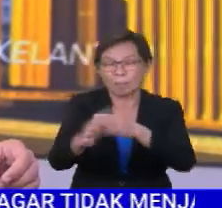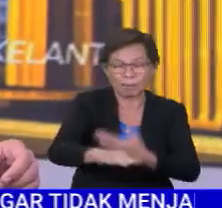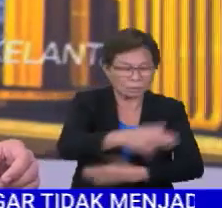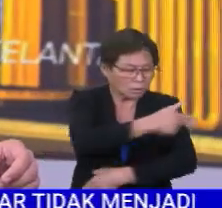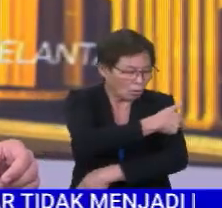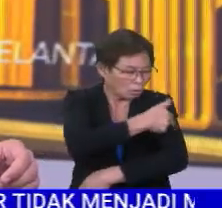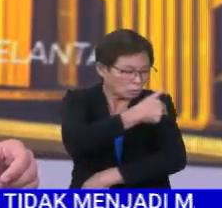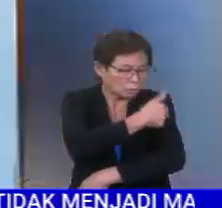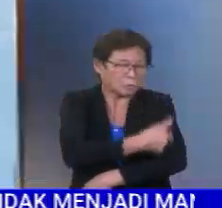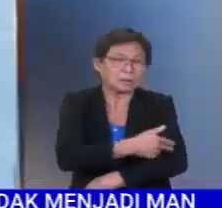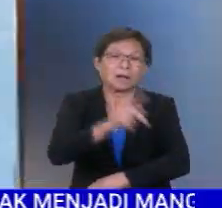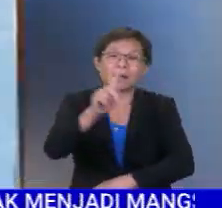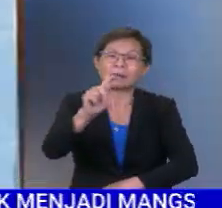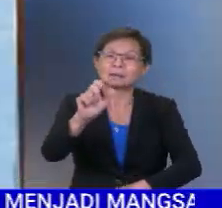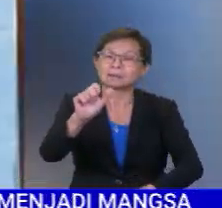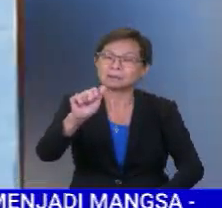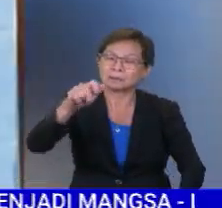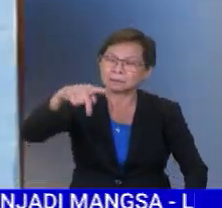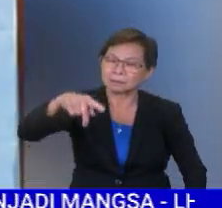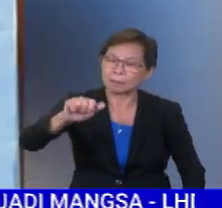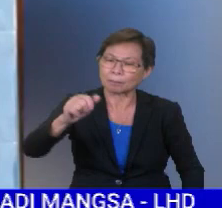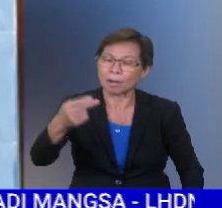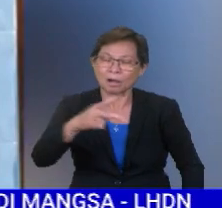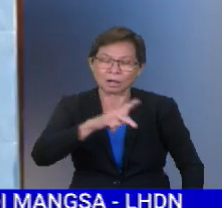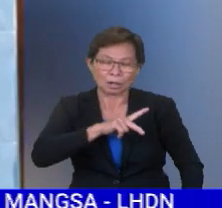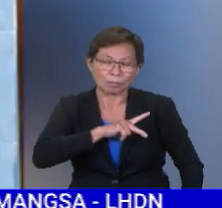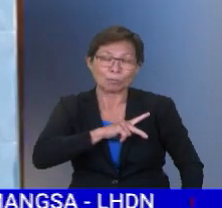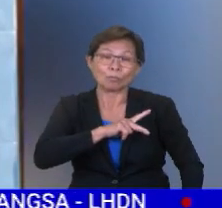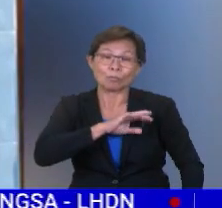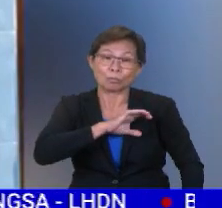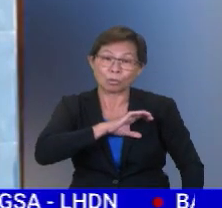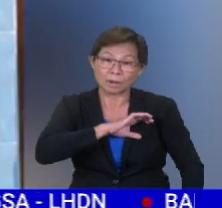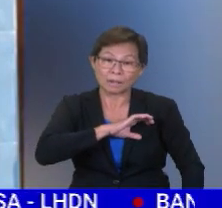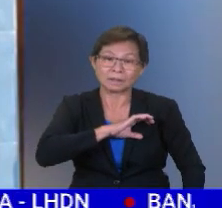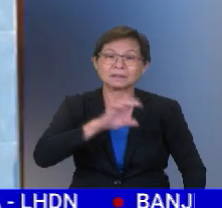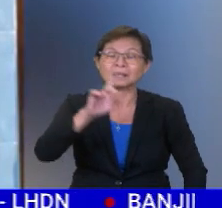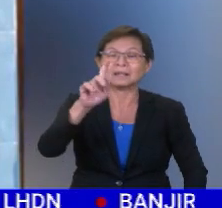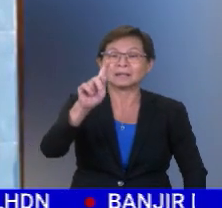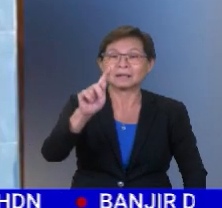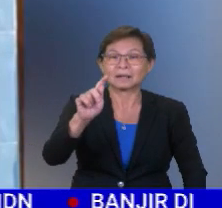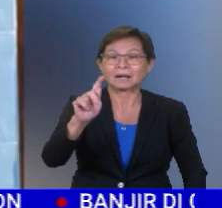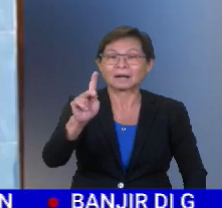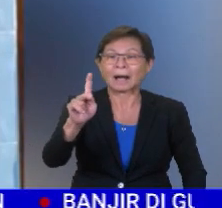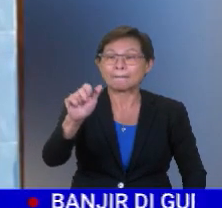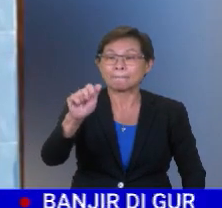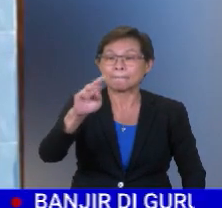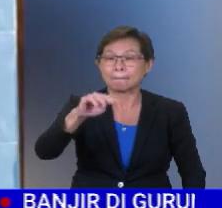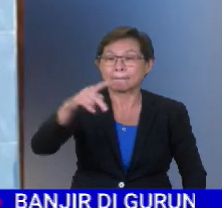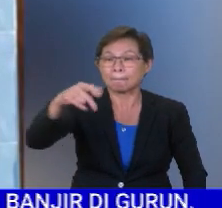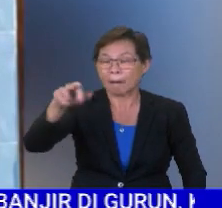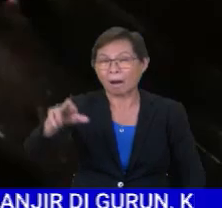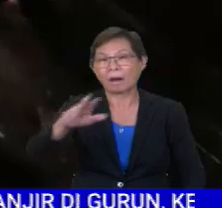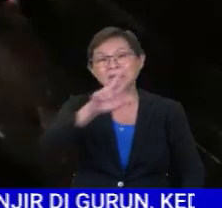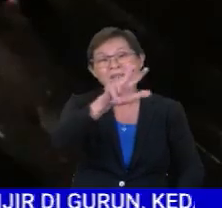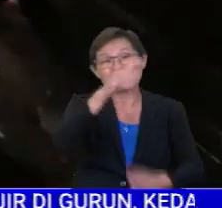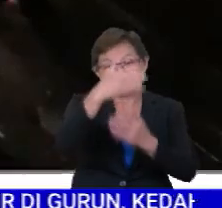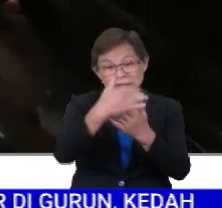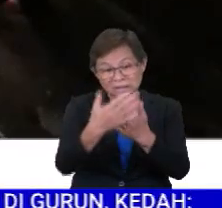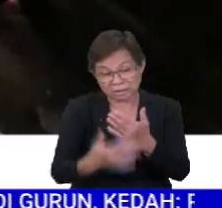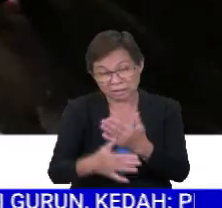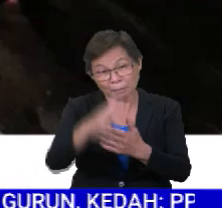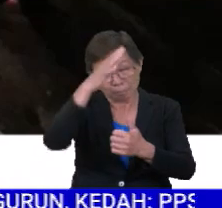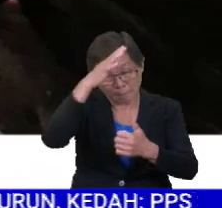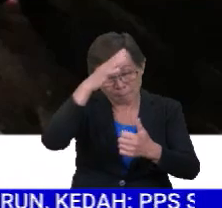tokoh Ketua polis daerah Kompas superintendent Muhammad Nazri Daud berkata l3c dual adalah bapa mangsa Ja'far